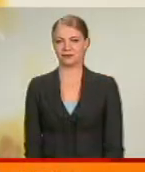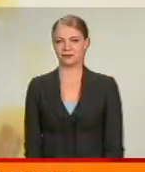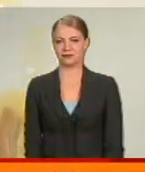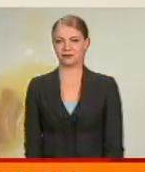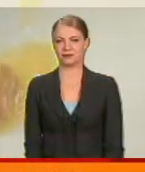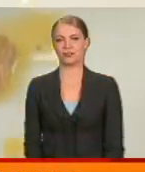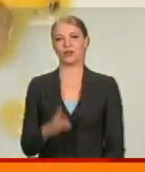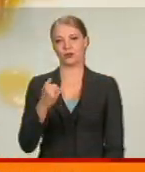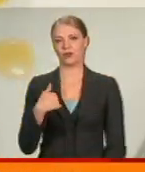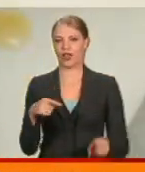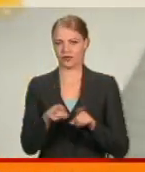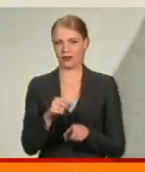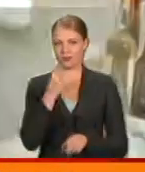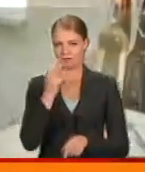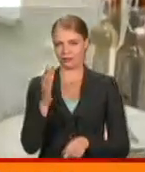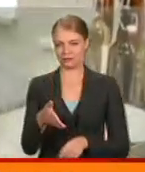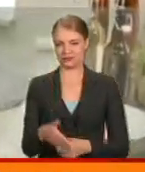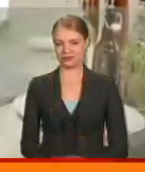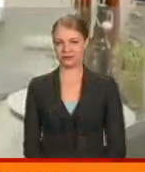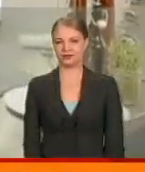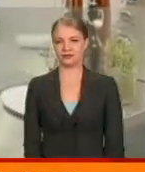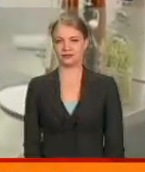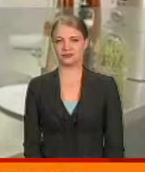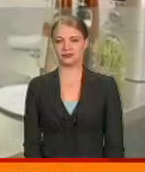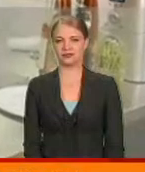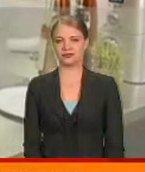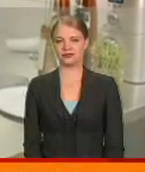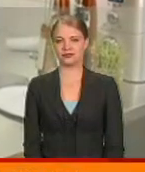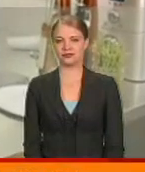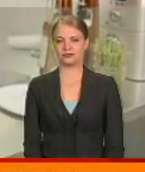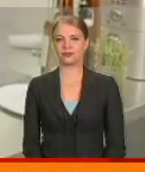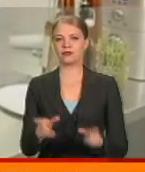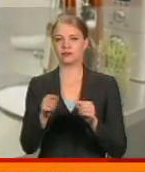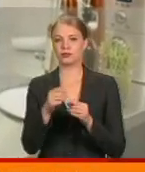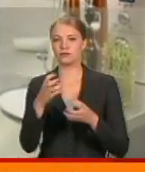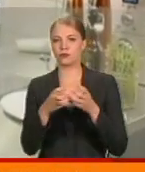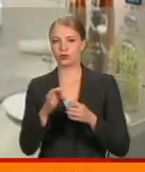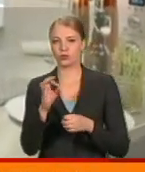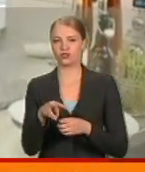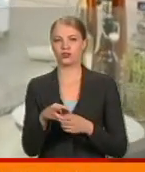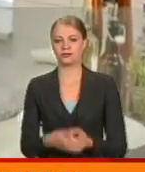Не, ну я такое попробую. Тесто хорошее, вот, помидорчиком.